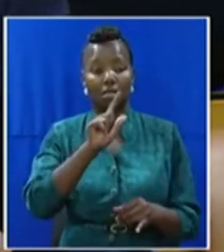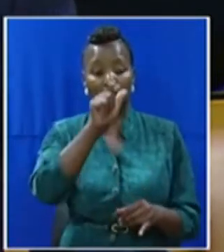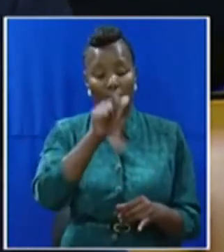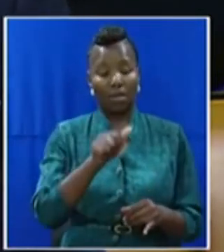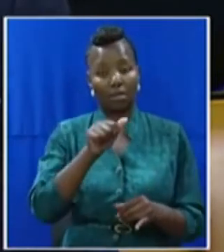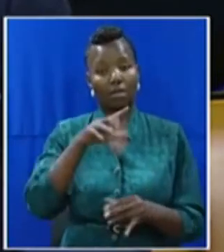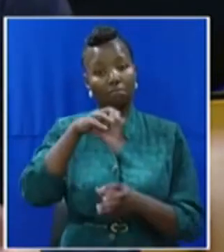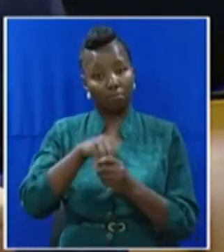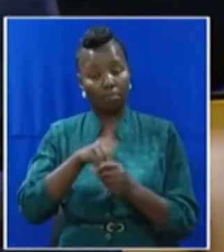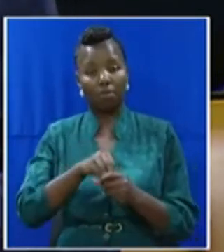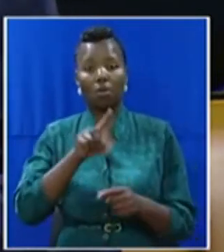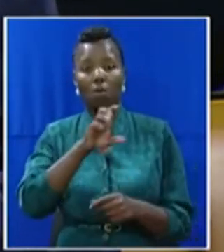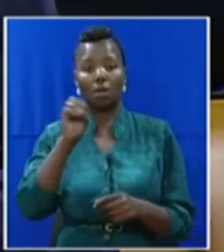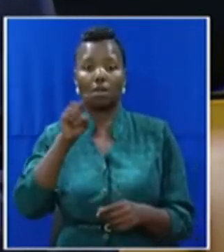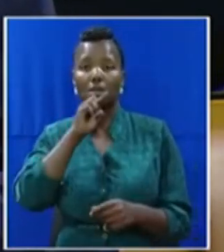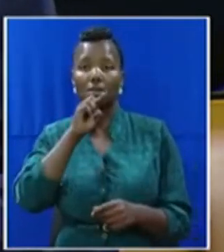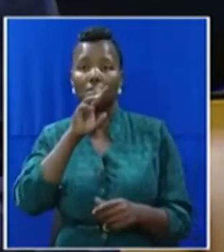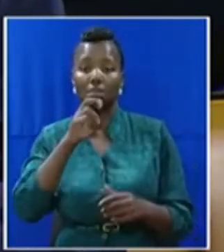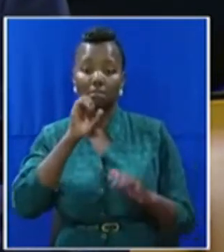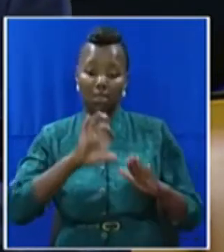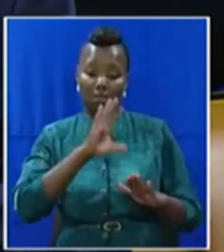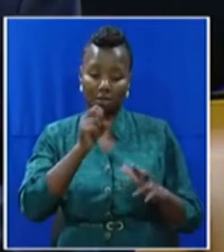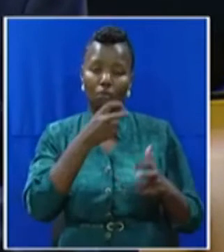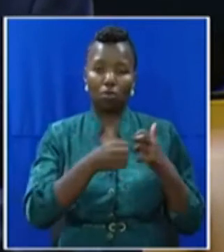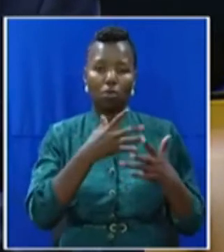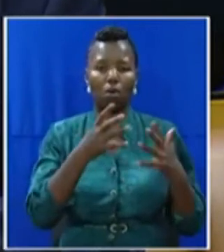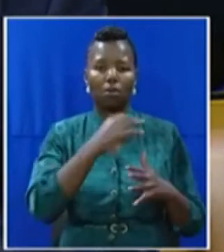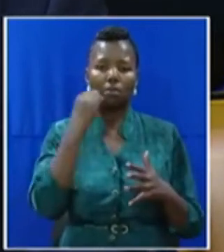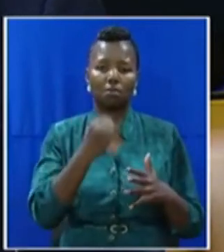is 7 mensen per 100.000. Dit is duidelijk dat ons een daadwerkelijke